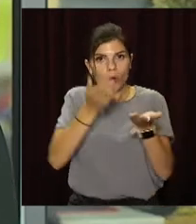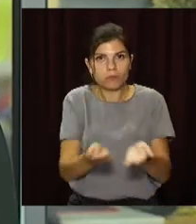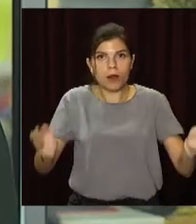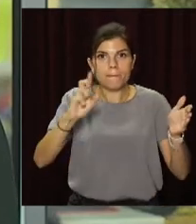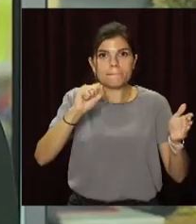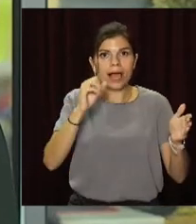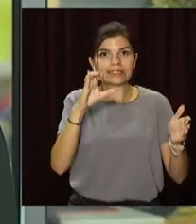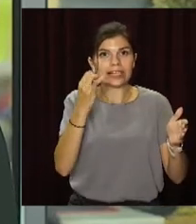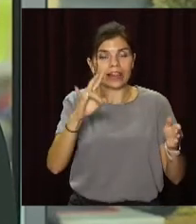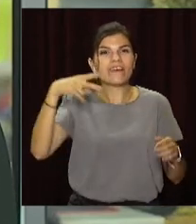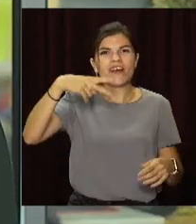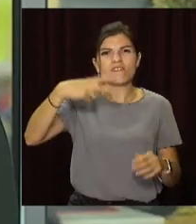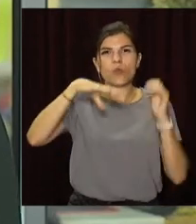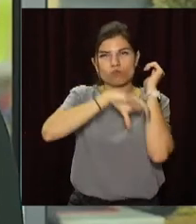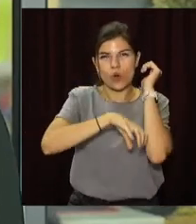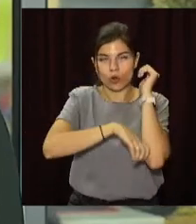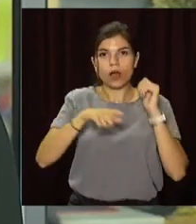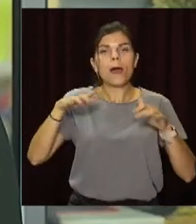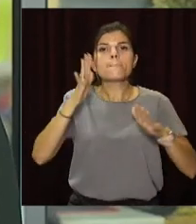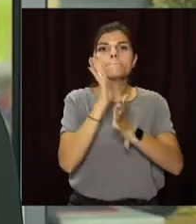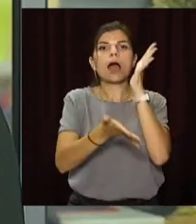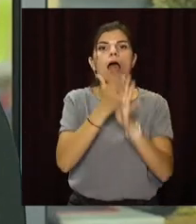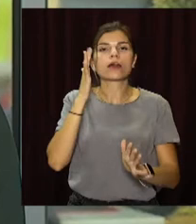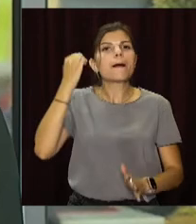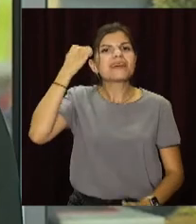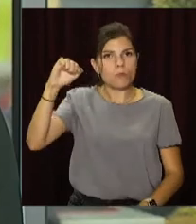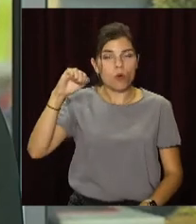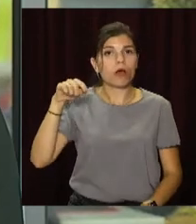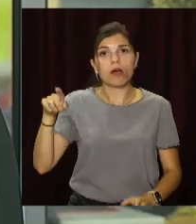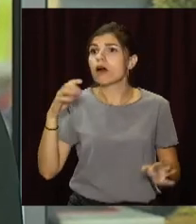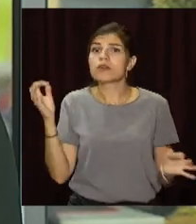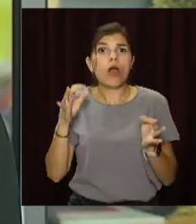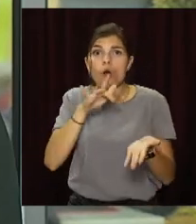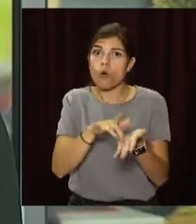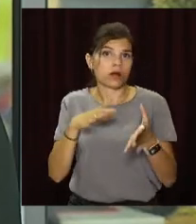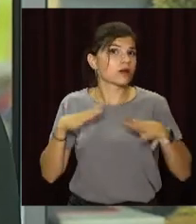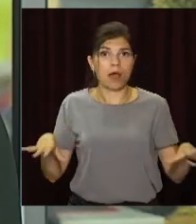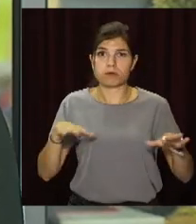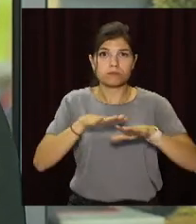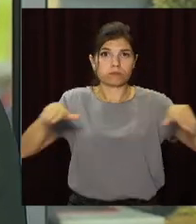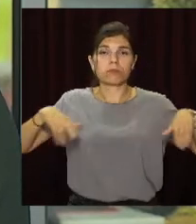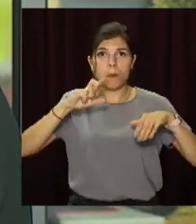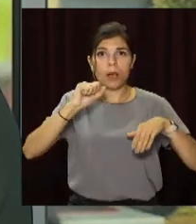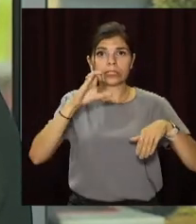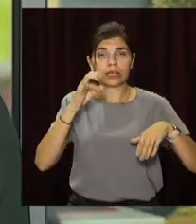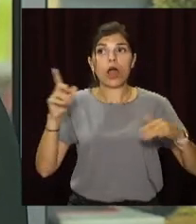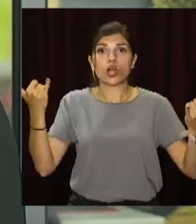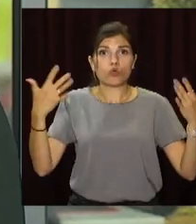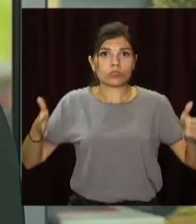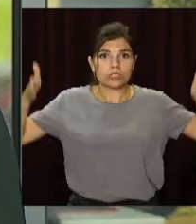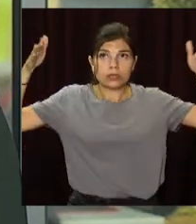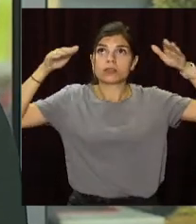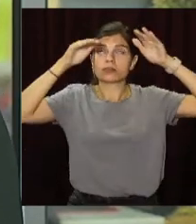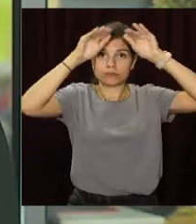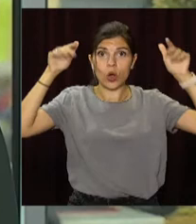наприкінці 2020-го у парку Перемоги. Досі в місті ніколи не було басейну. Нині там вже готові стіни та дах майбутнього